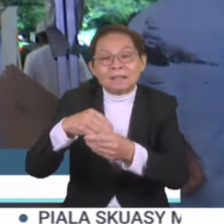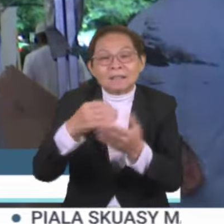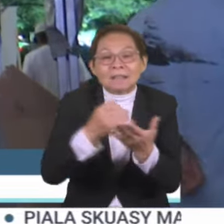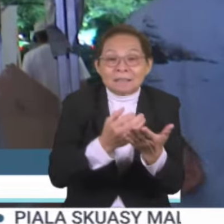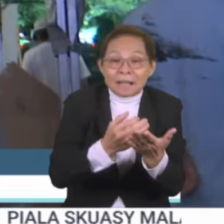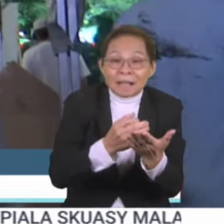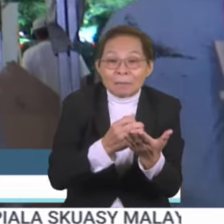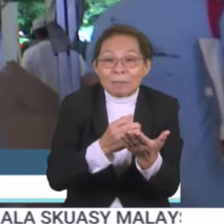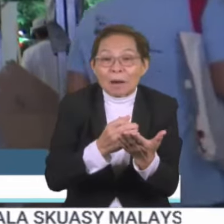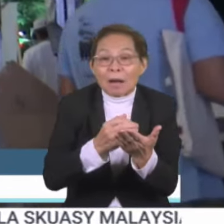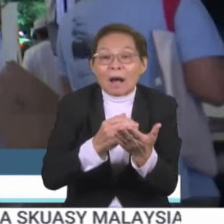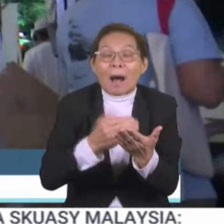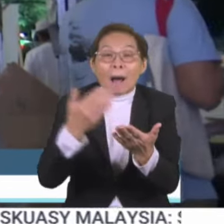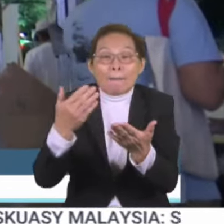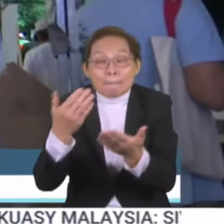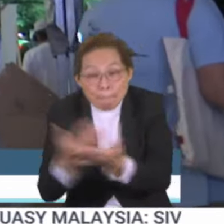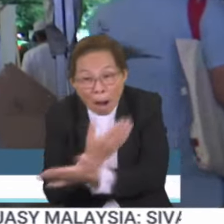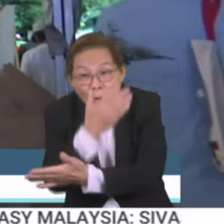juga